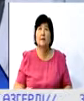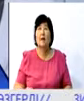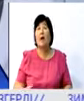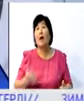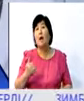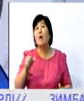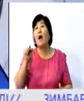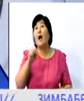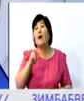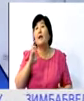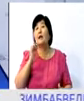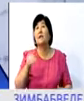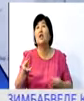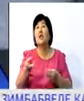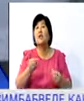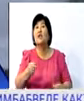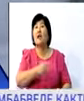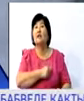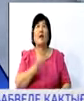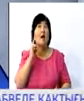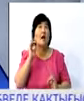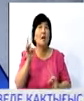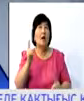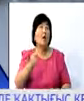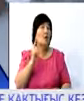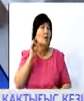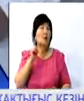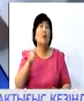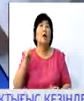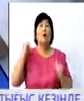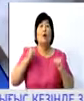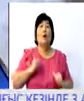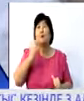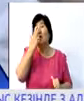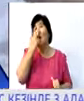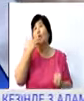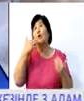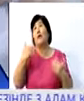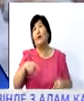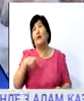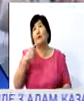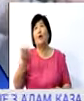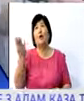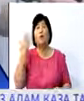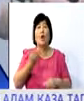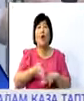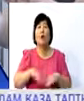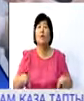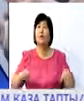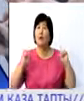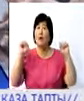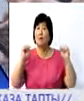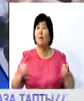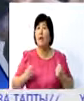Ал бұл Алексейдің жасанды жүрегінің дыбысы. Осы шуыл болмаса, рюкзакпен жүруге үйреніп қалдым, дейді ол. Бұрын ауыр атлетикамен